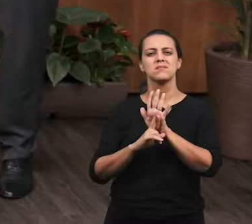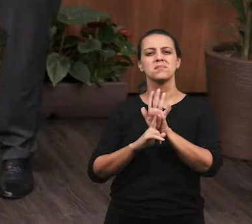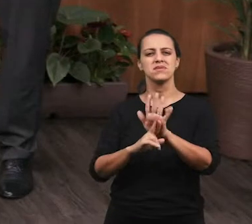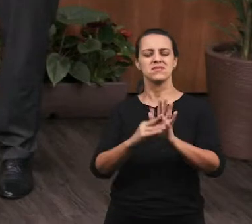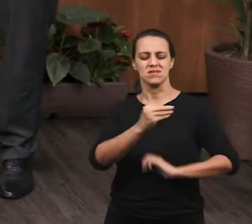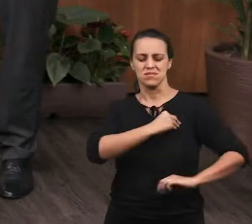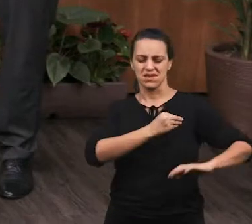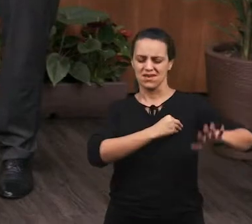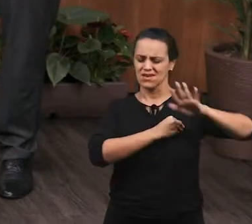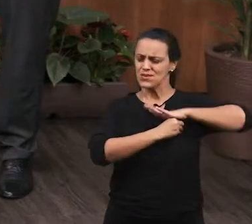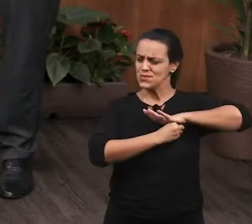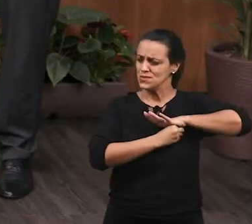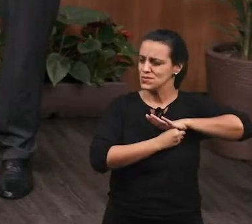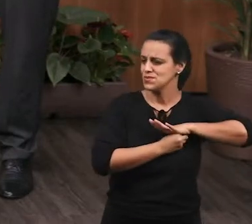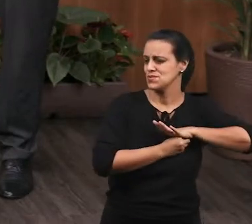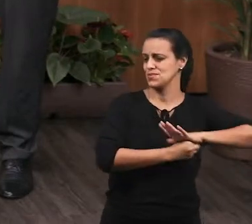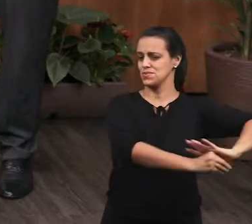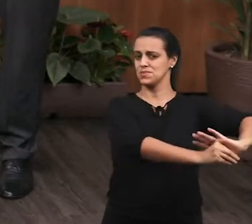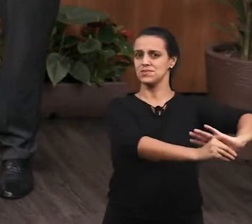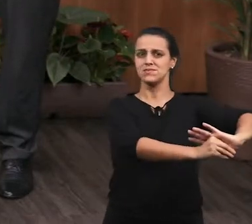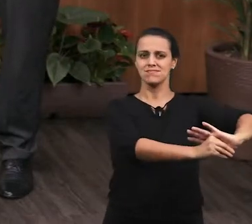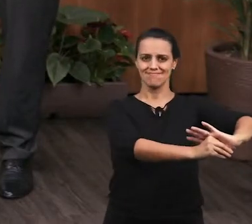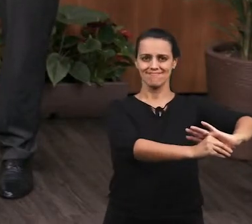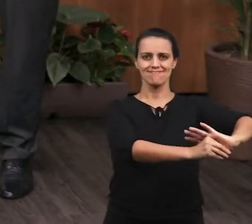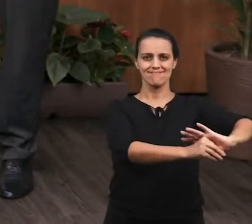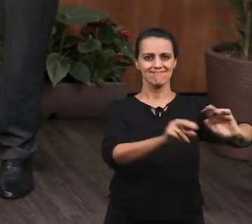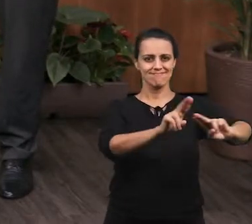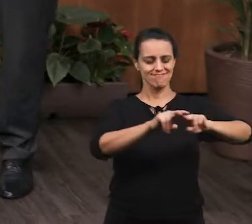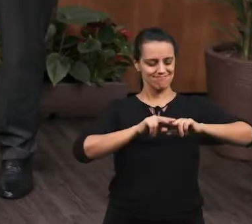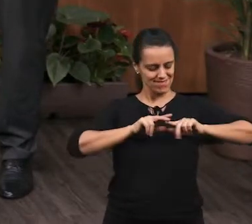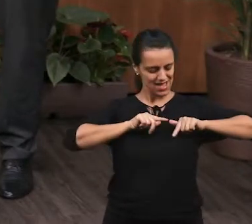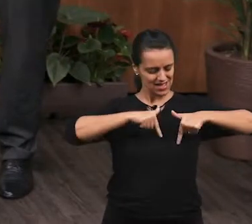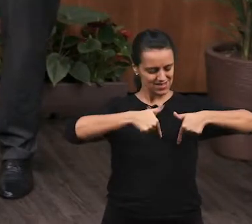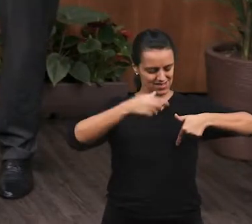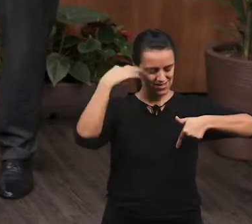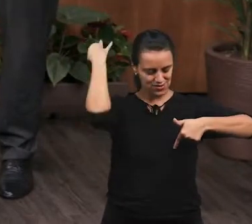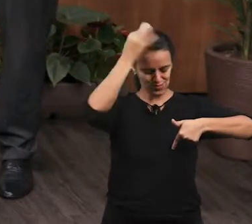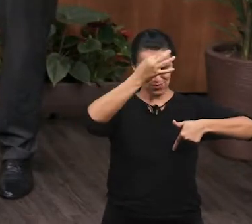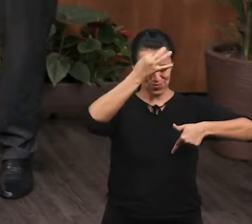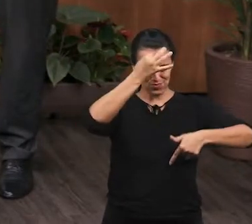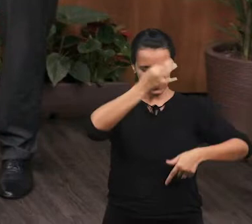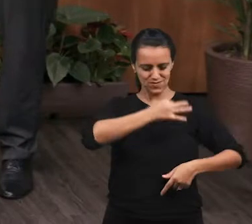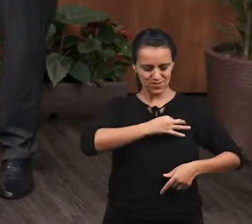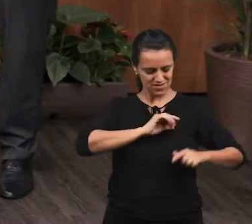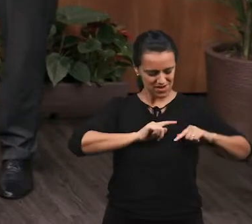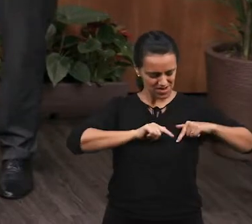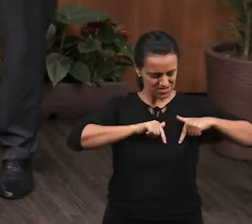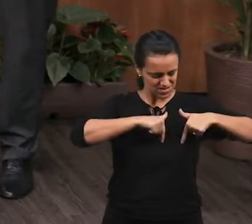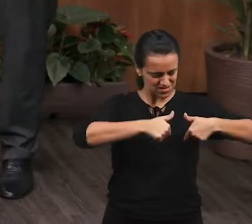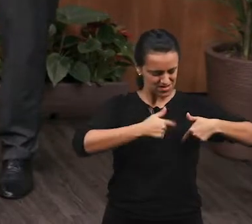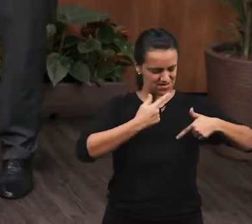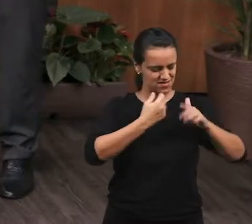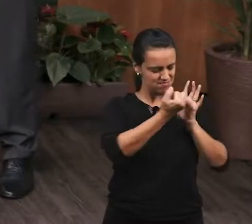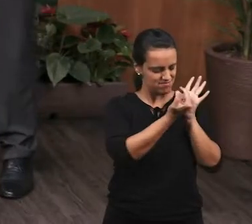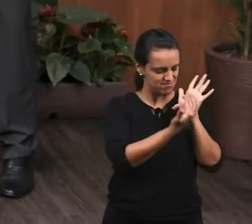это очищение от греха, и наш грех удален этим благовонием Христовым в нашей жизни, и